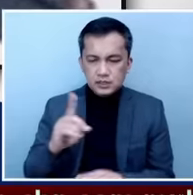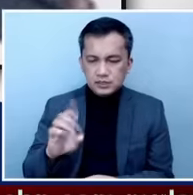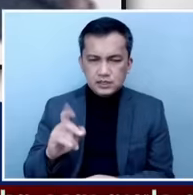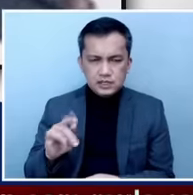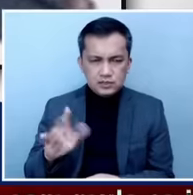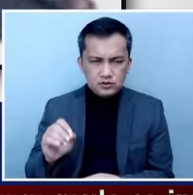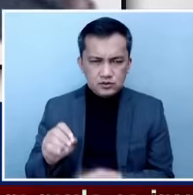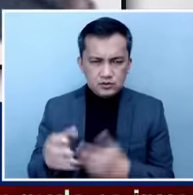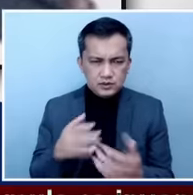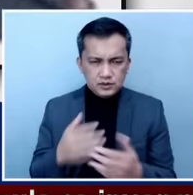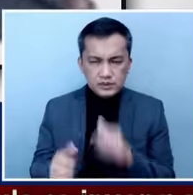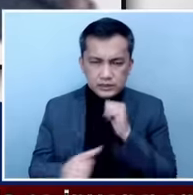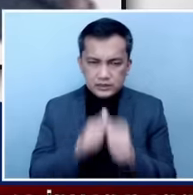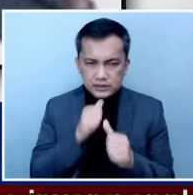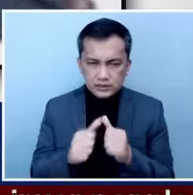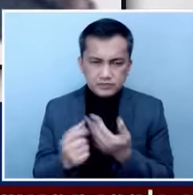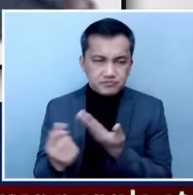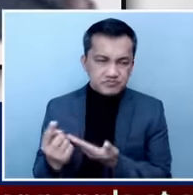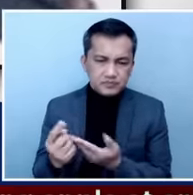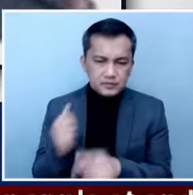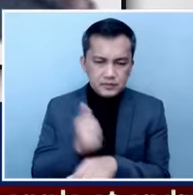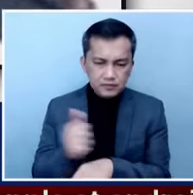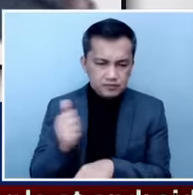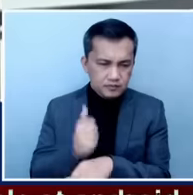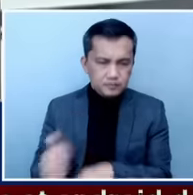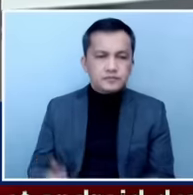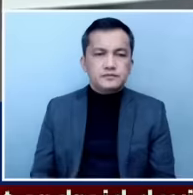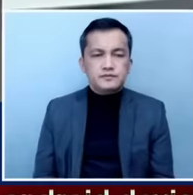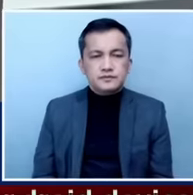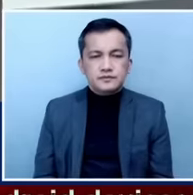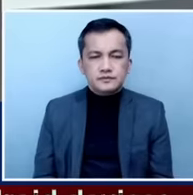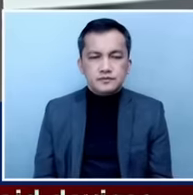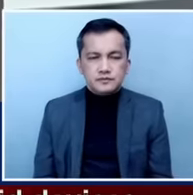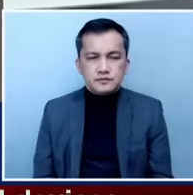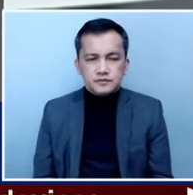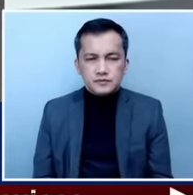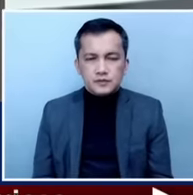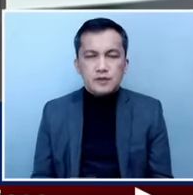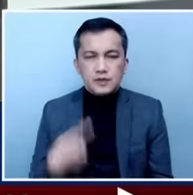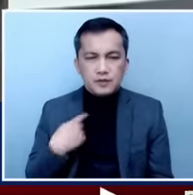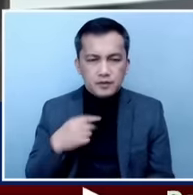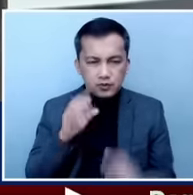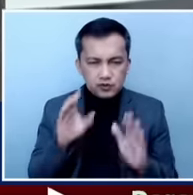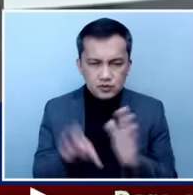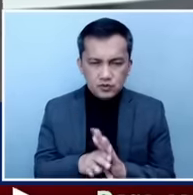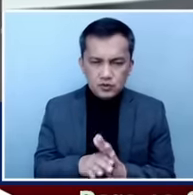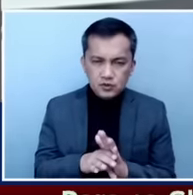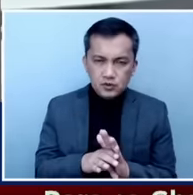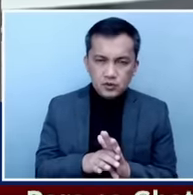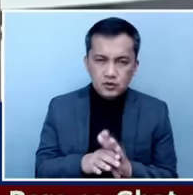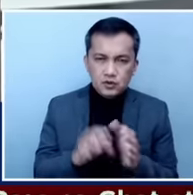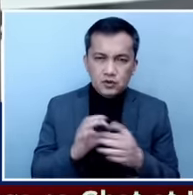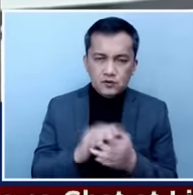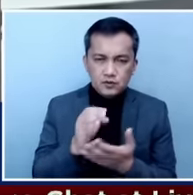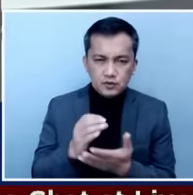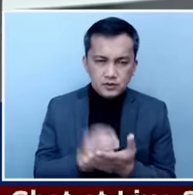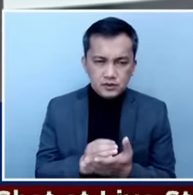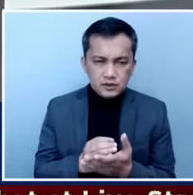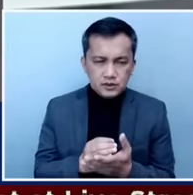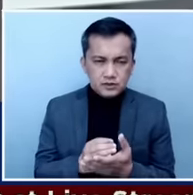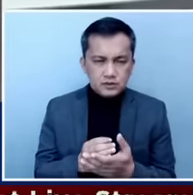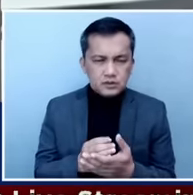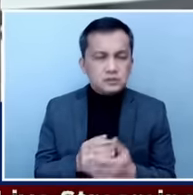umano itinanggi nito ang mga alegasyon laban sa kanya. May mga photos and of course yung palitan nila